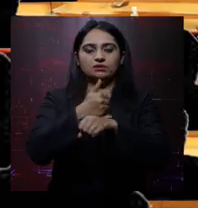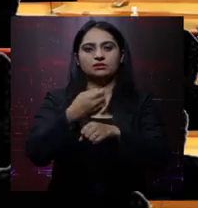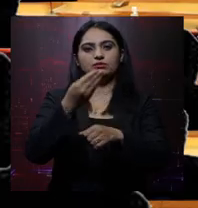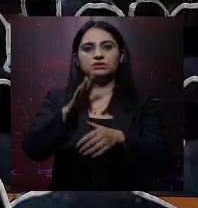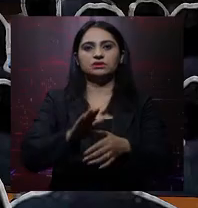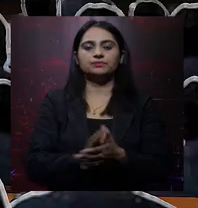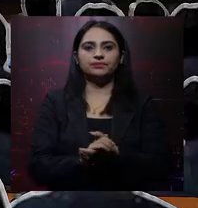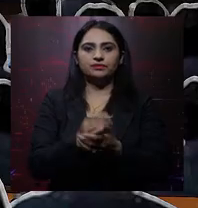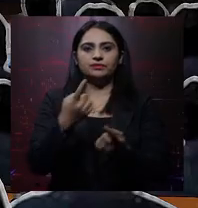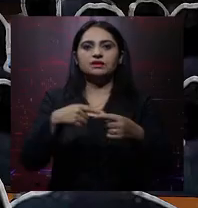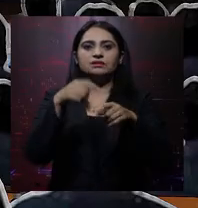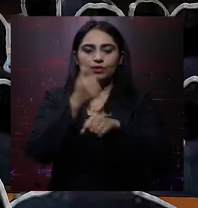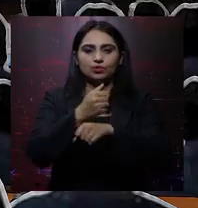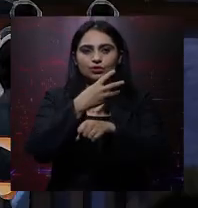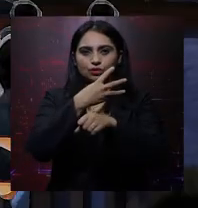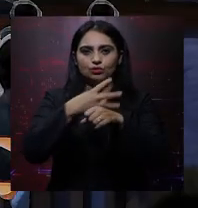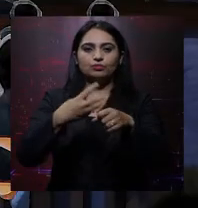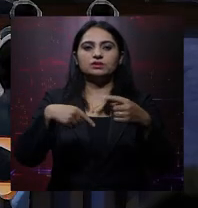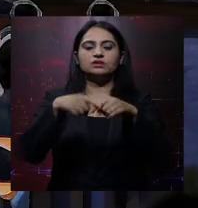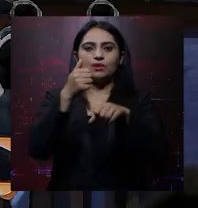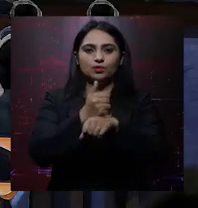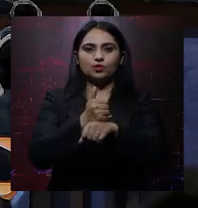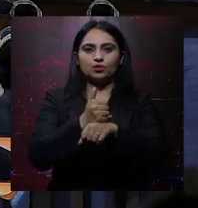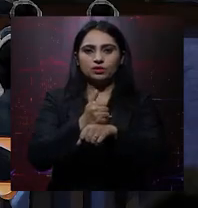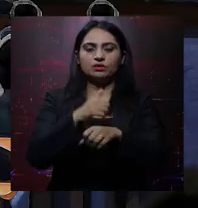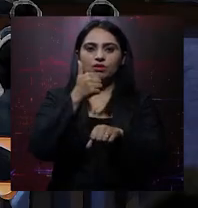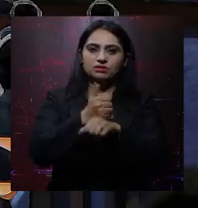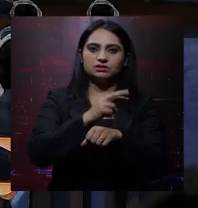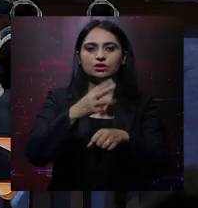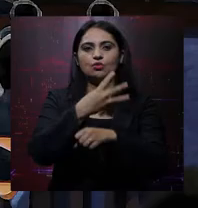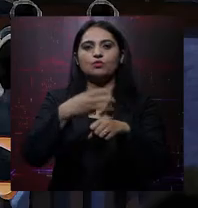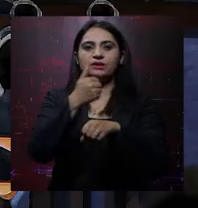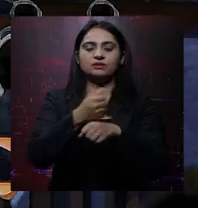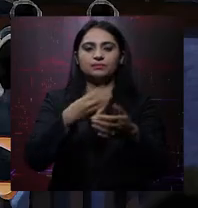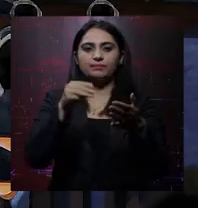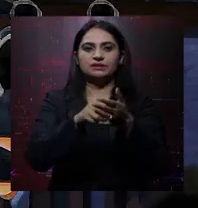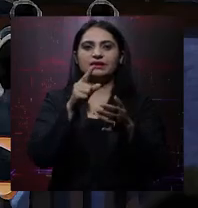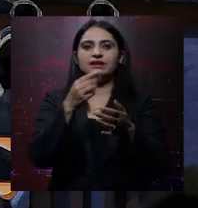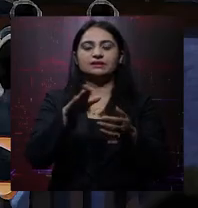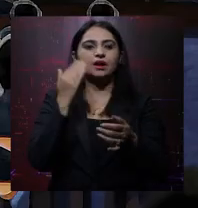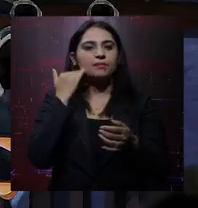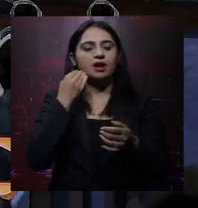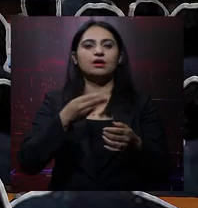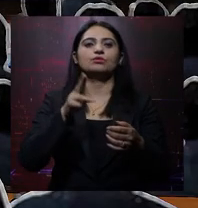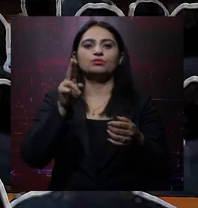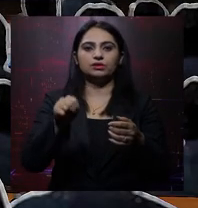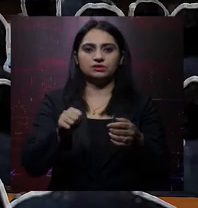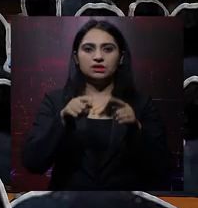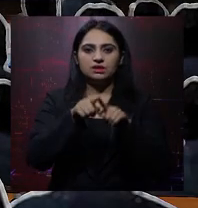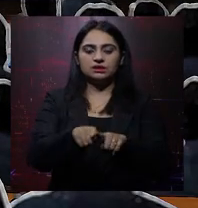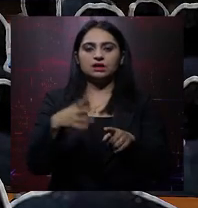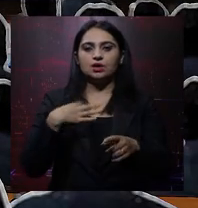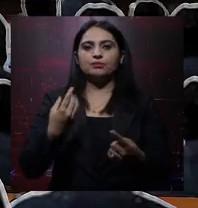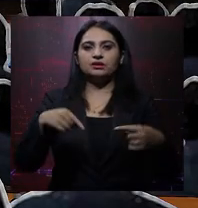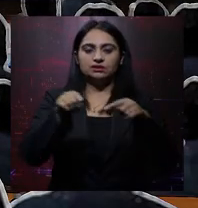हुन्छन्। सभामुख र उपसभामुख तथा अध्यक्ष र उपाध्यक्षमध्ये एकजना महिला हुनुपर्ने, साथै